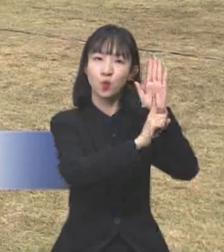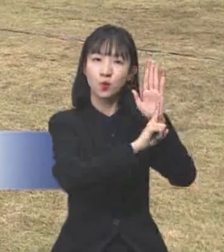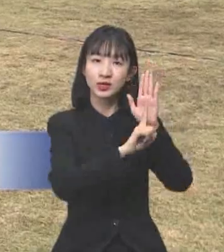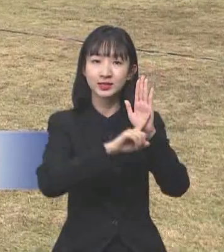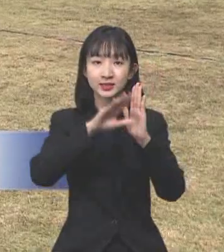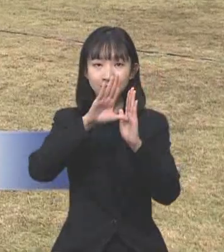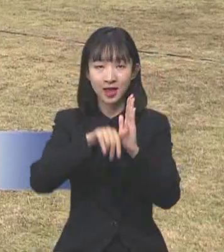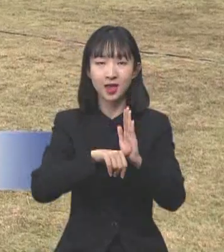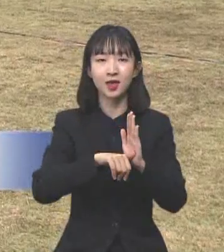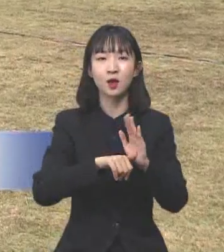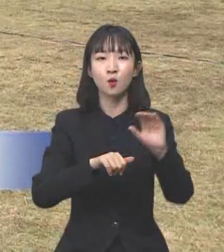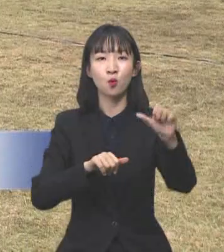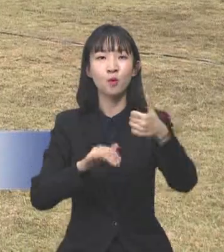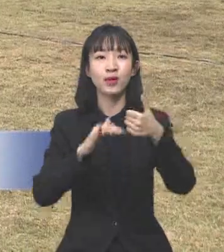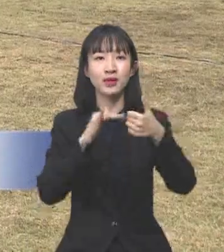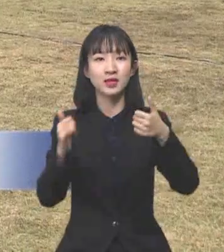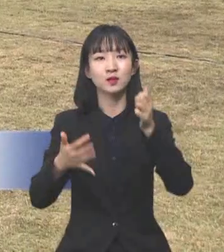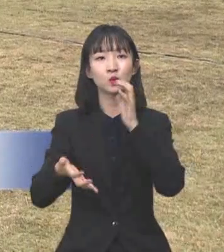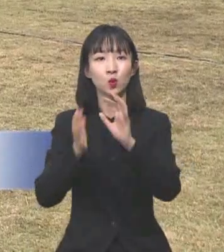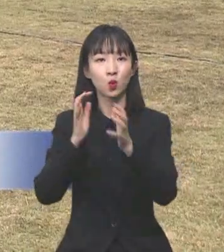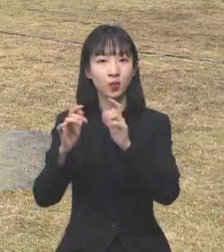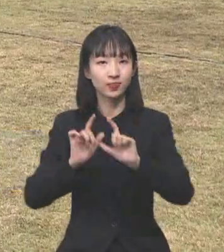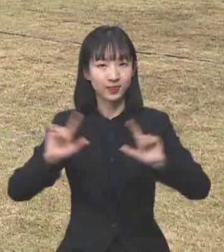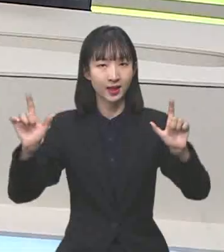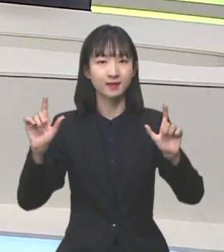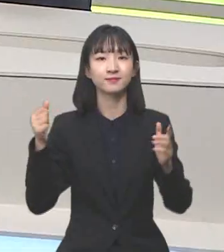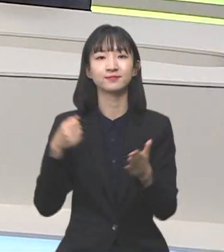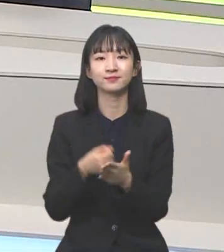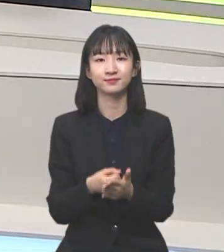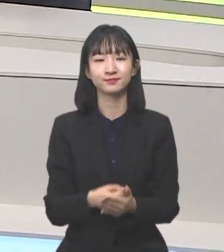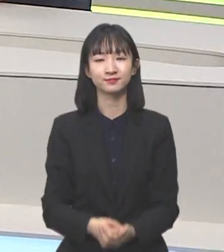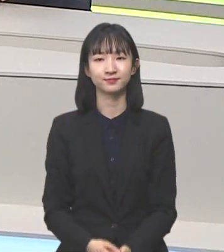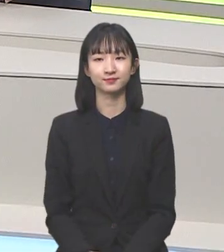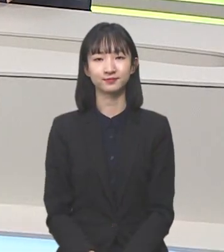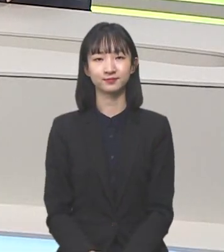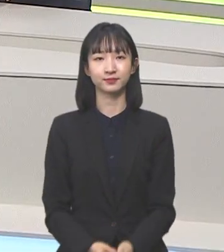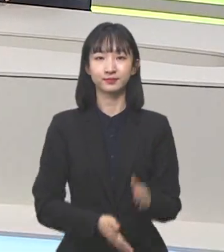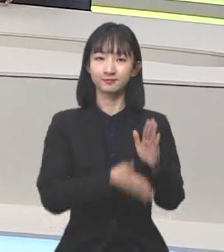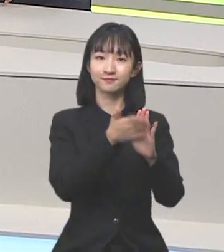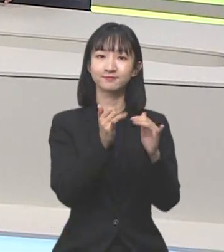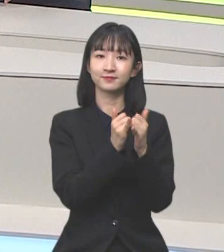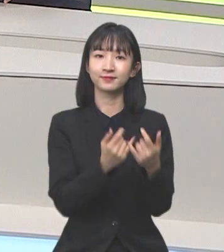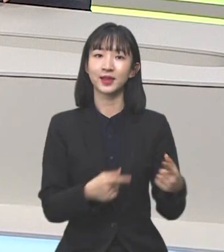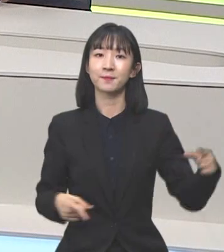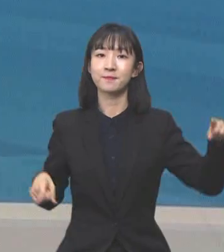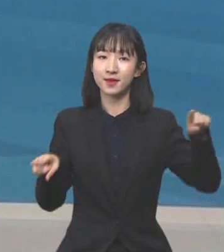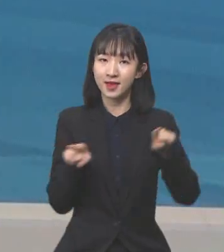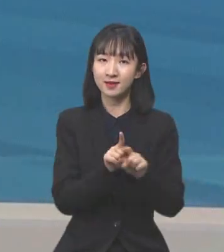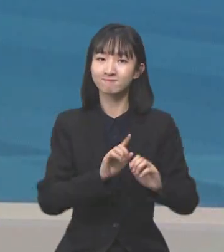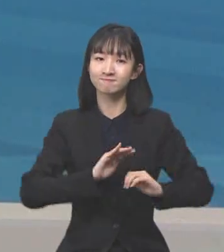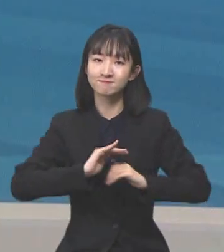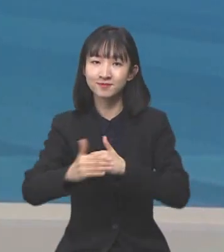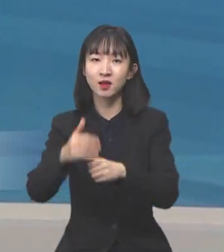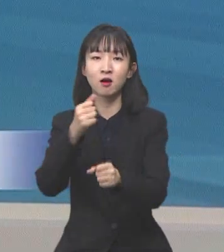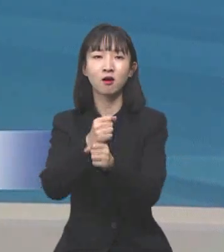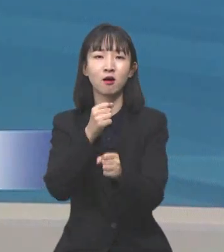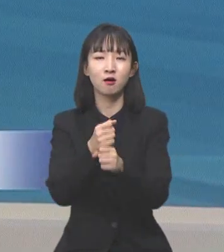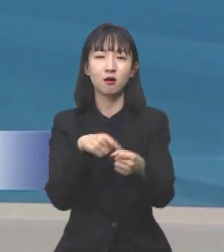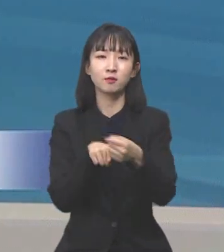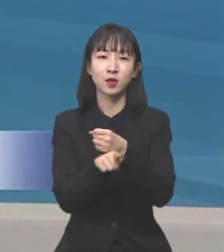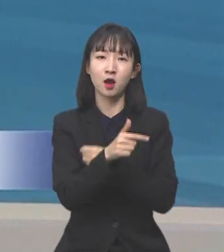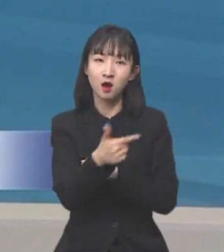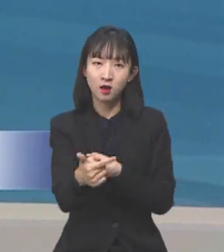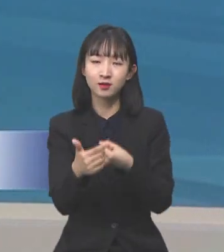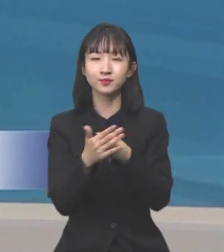시장 대토론회 를 통해서 결정 하게 됐습니다 4 시민과 함께 만든 공간이라 의미가 더 있을거 같은데요 이